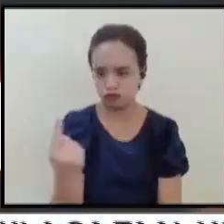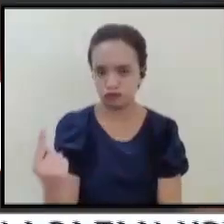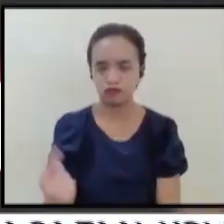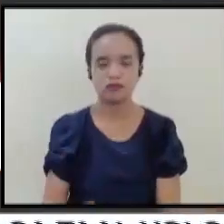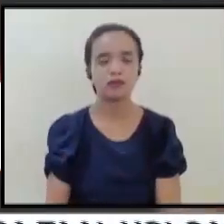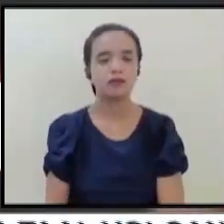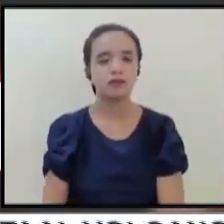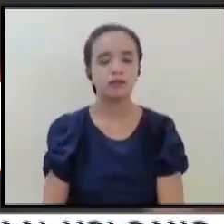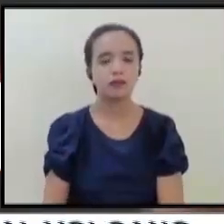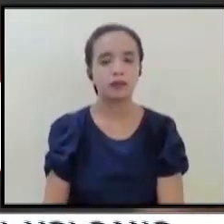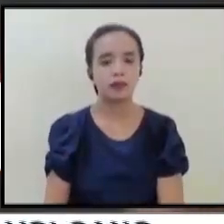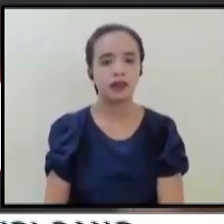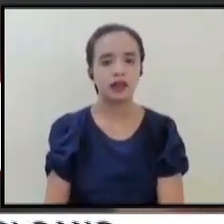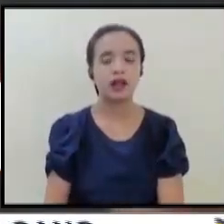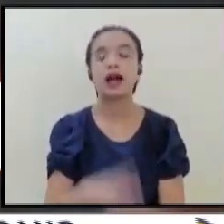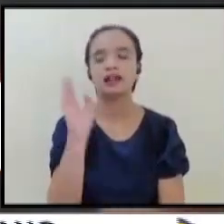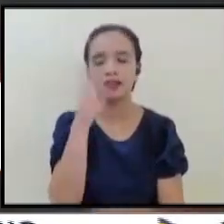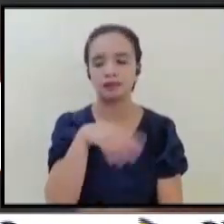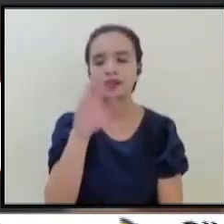O sige, 20,000 na.